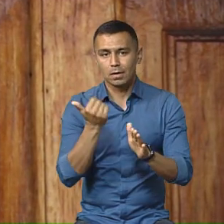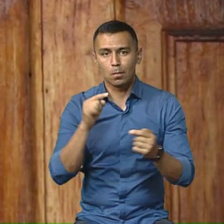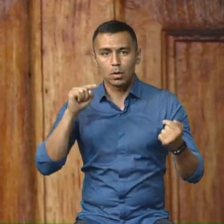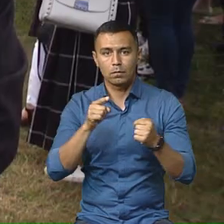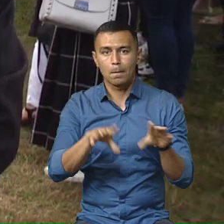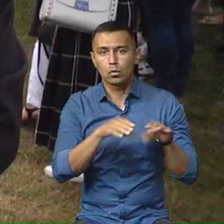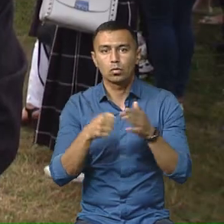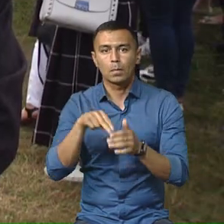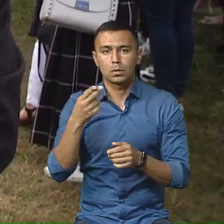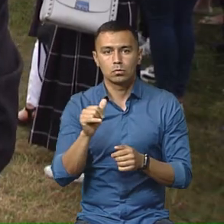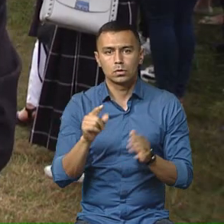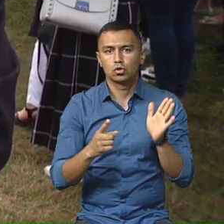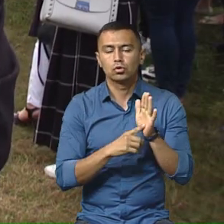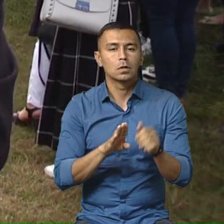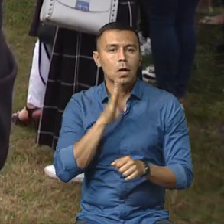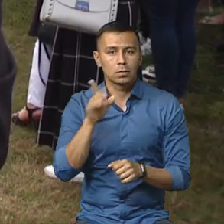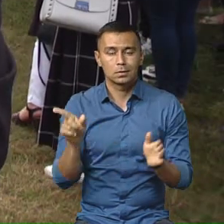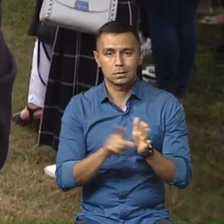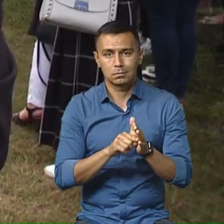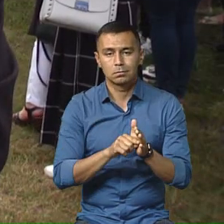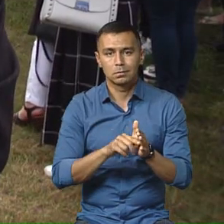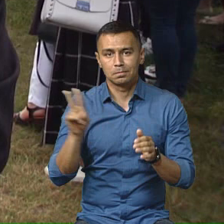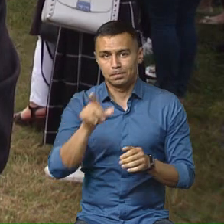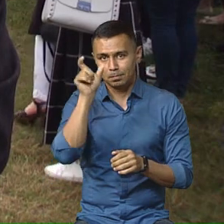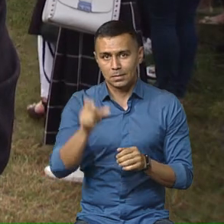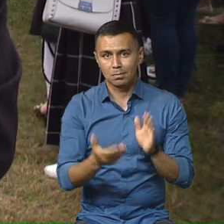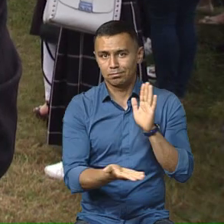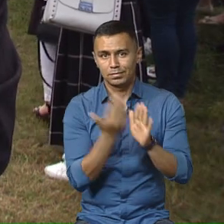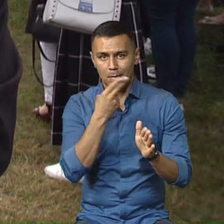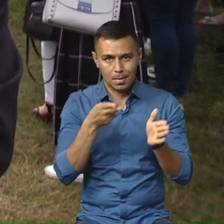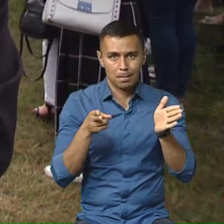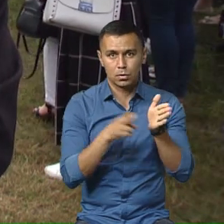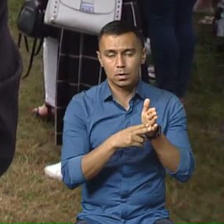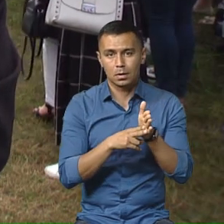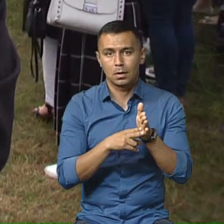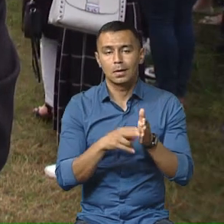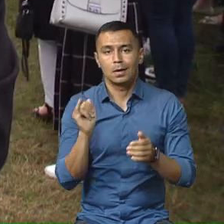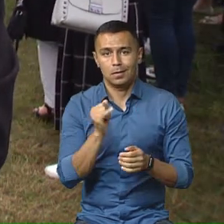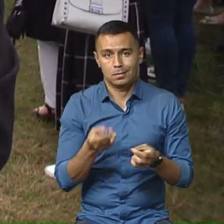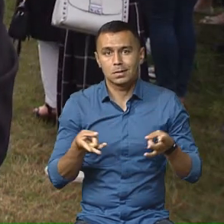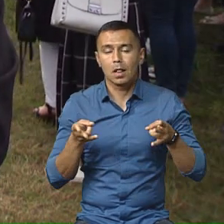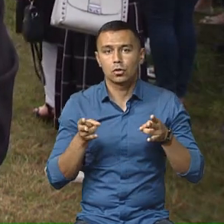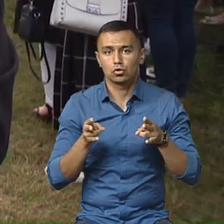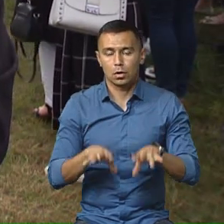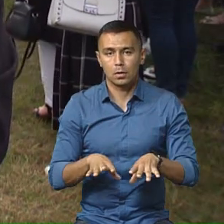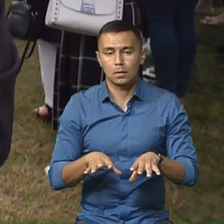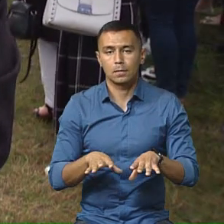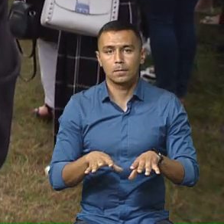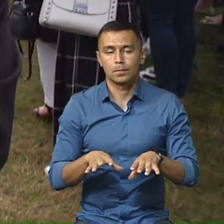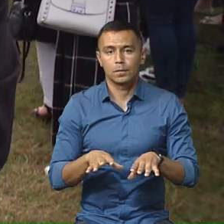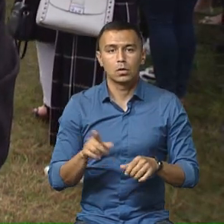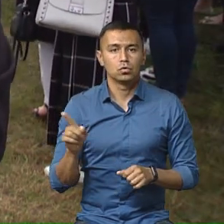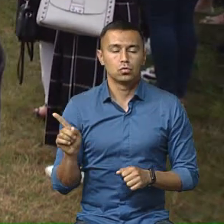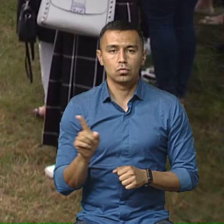до ПЦУ. В 6 годин ранку з батюшкою позривали печатки і так нас залишили,